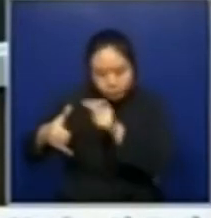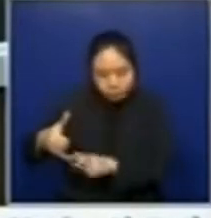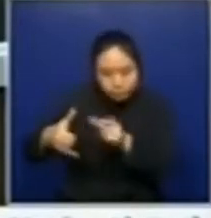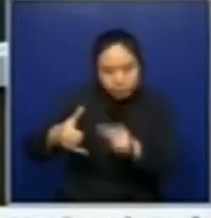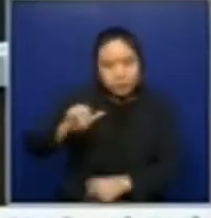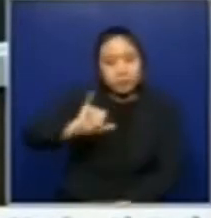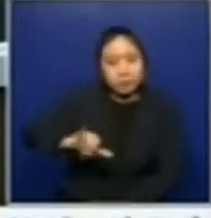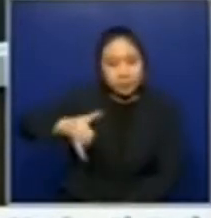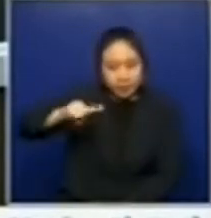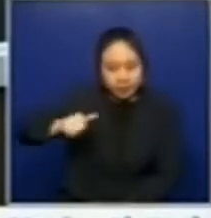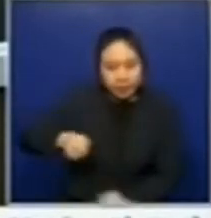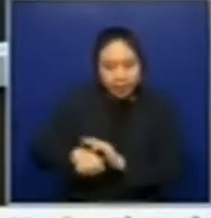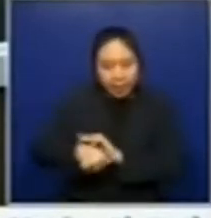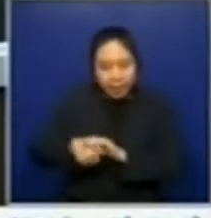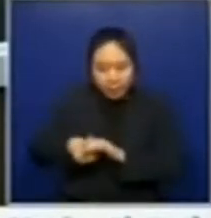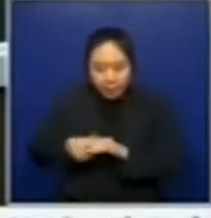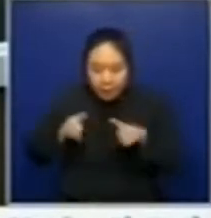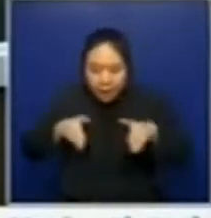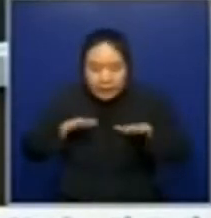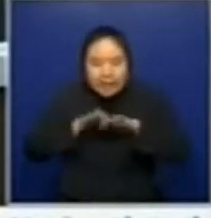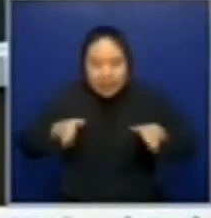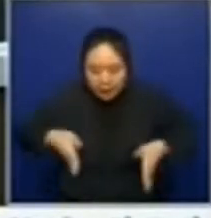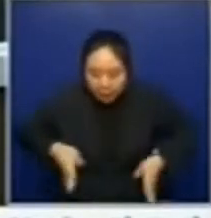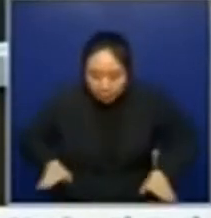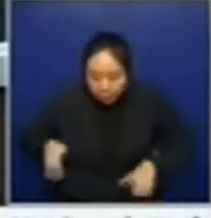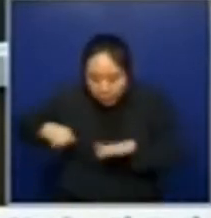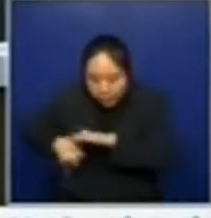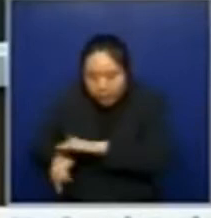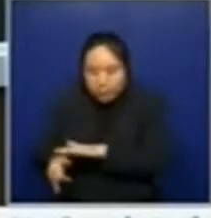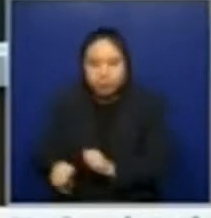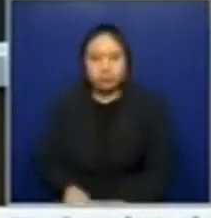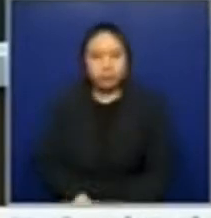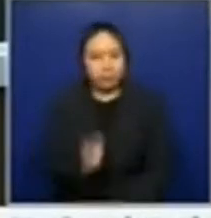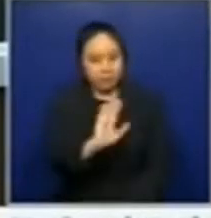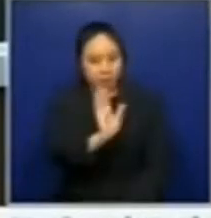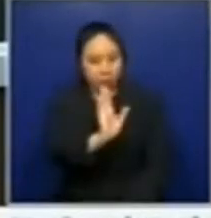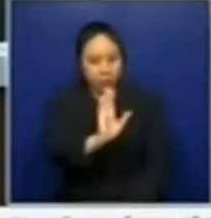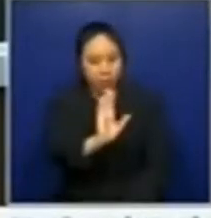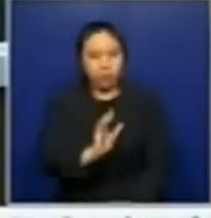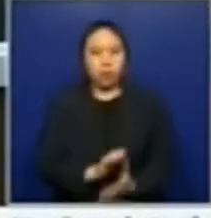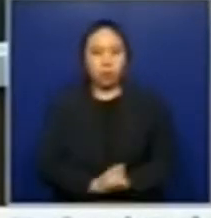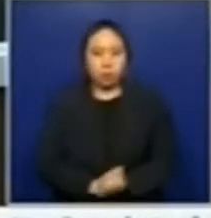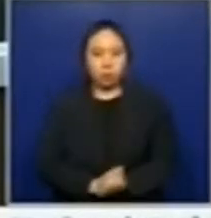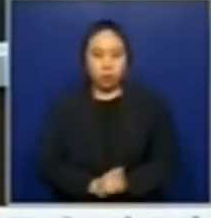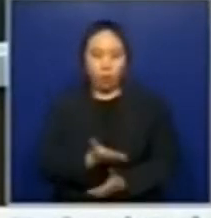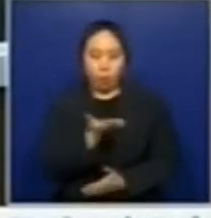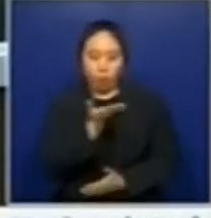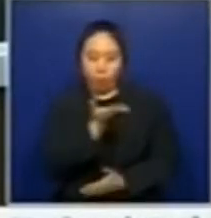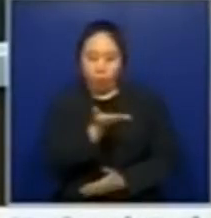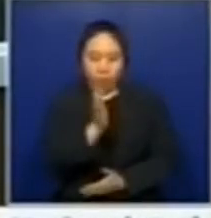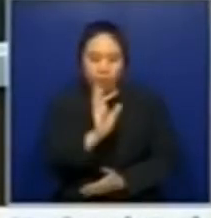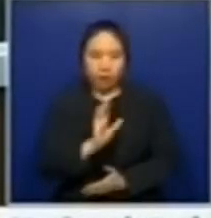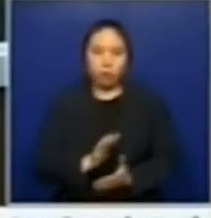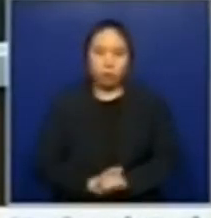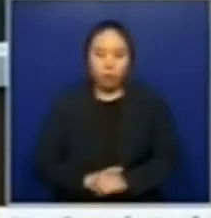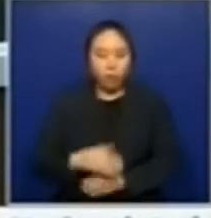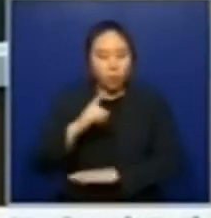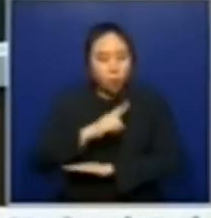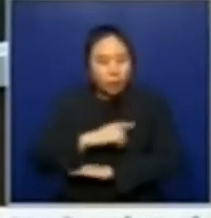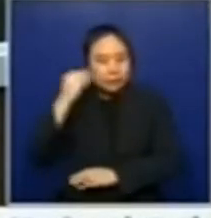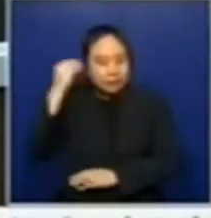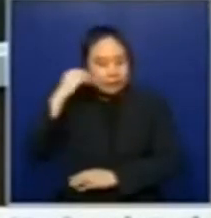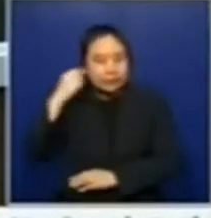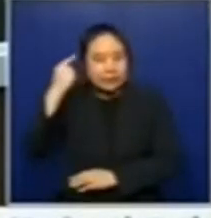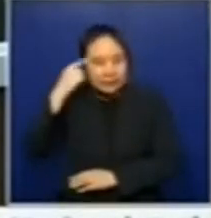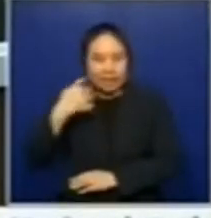ไปอยู่ใต้กระโปรงเด็ก ไม่ครับไม่เอาครับไม่เอาครับไม่ครับขอกรุณาอย่า วันคิดแต่จะล้มเจ้